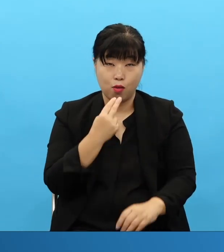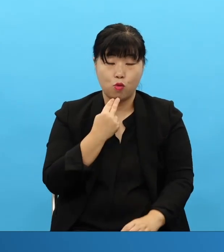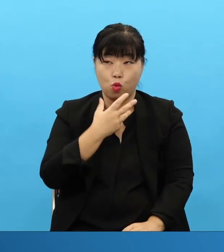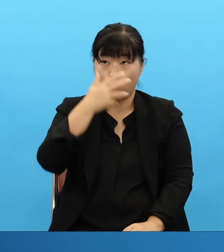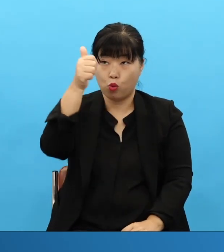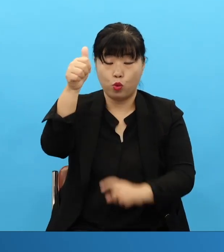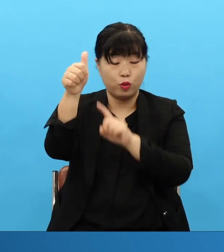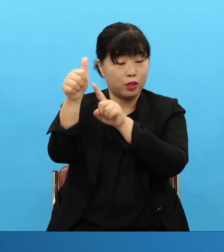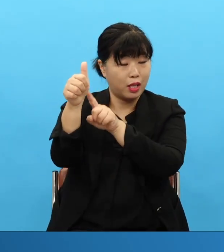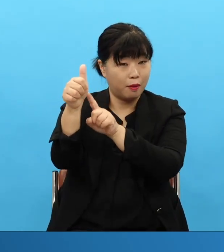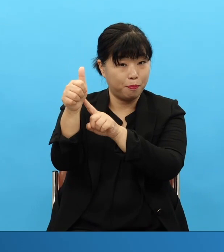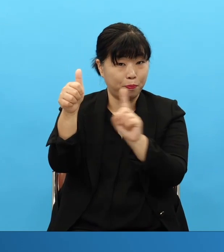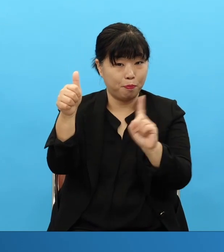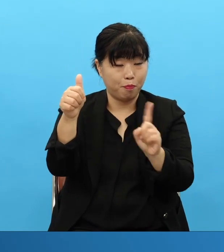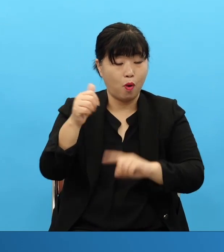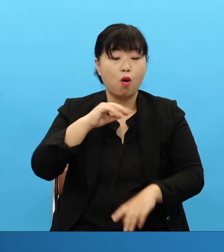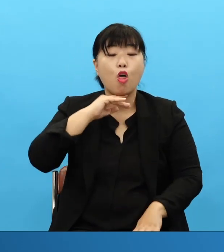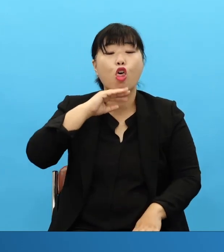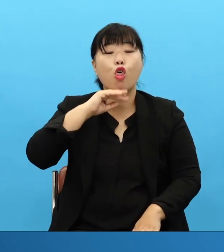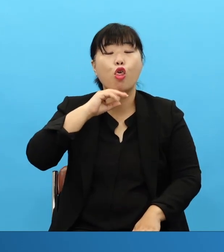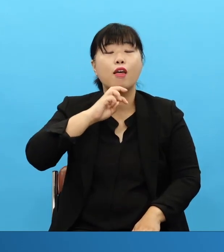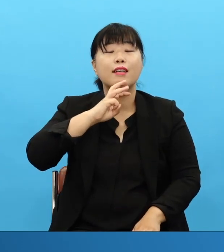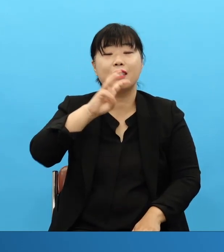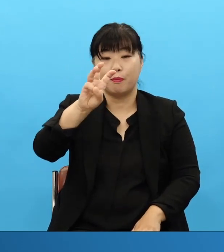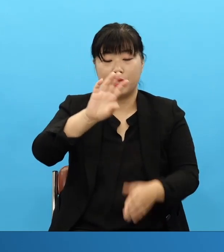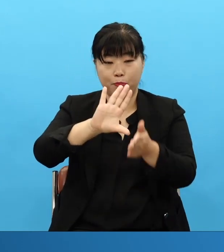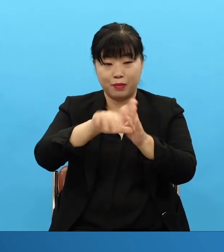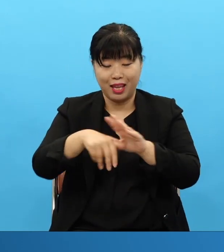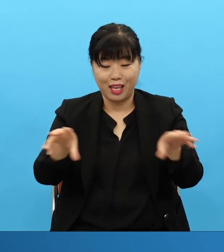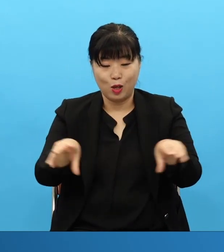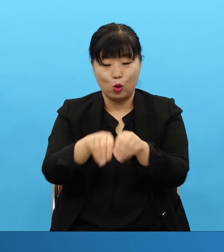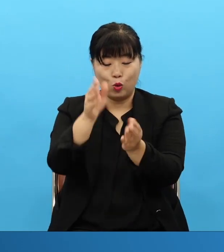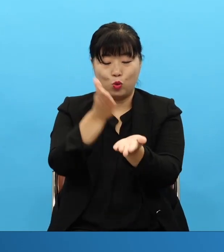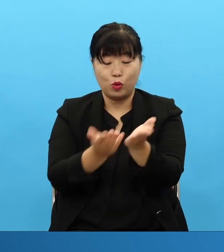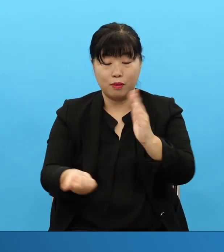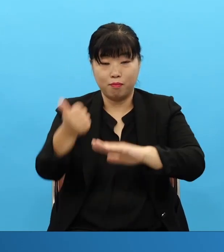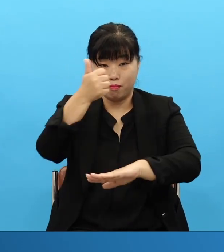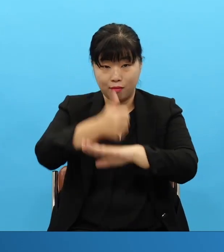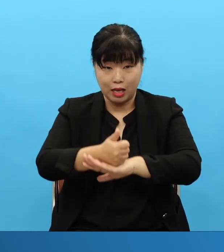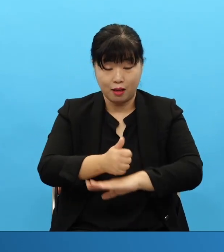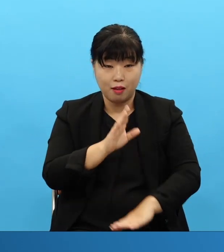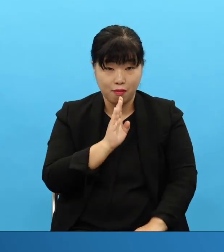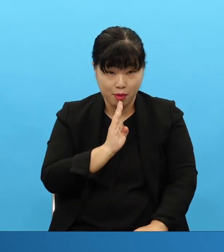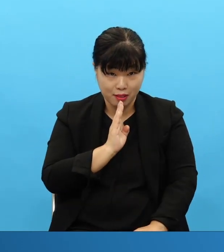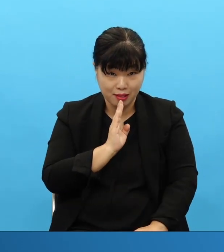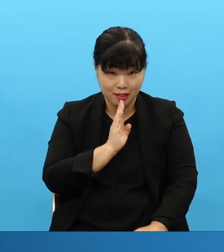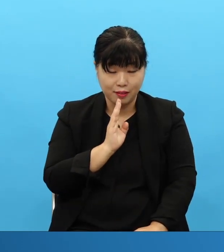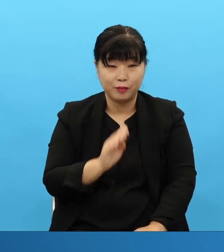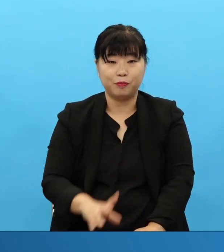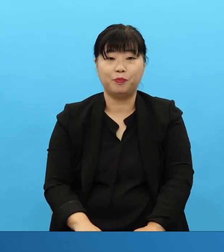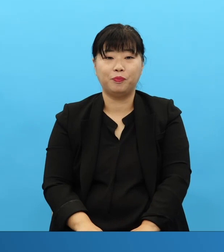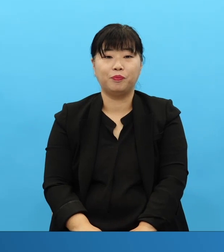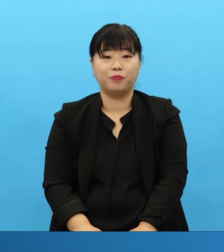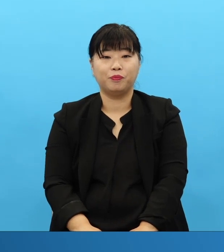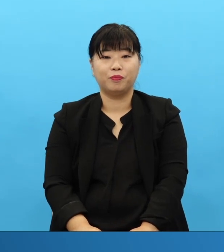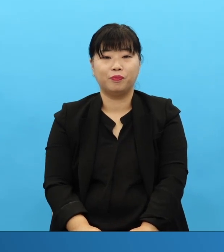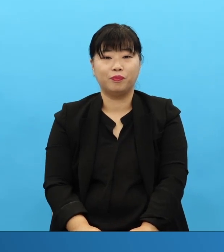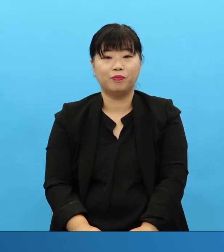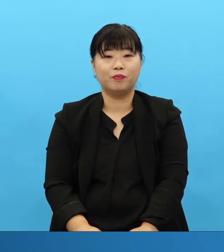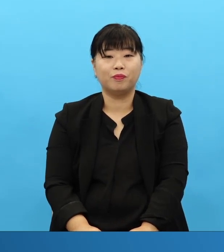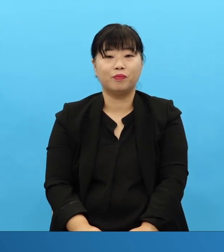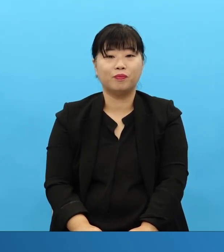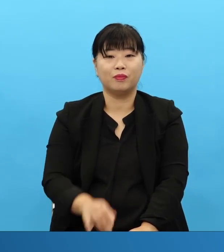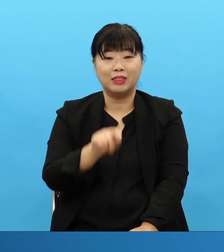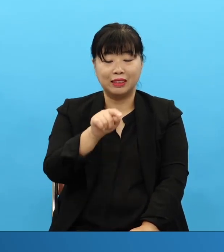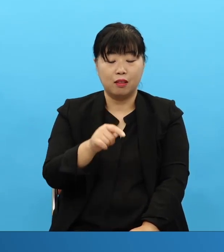날 30세가 되는 날 총리가 됐어요. One day when Joseph 하나님이 became 만든 30, 겁니다. he became the governor. God 그래서 made it that 이 way. 5가지 일을